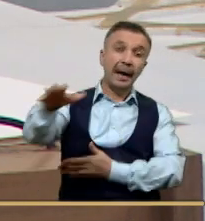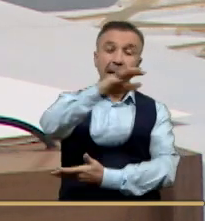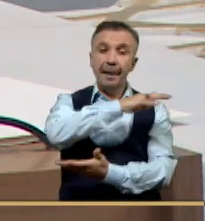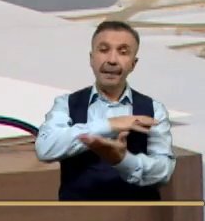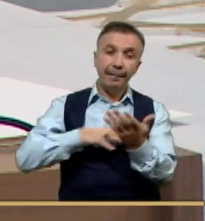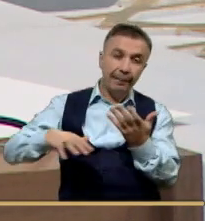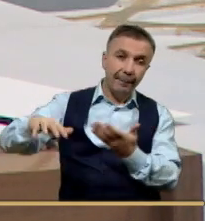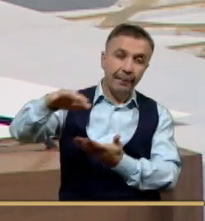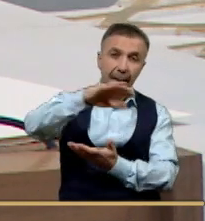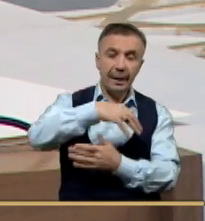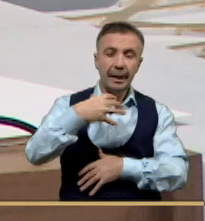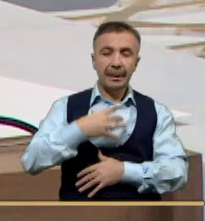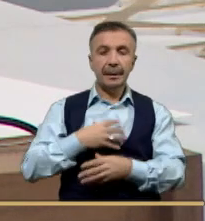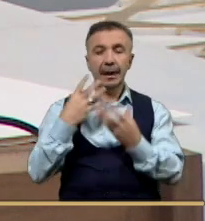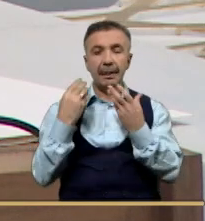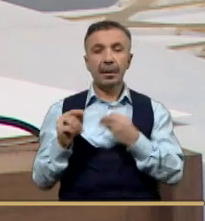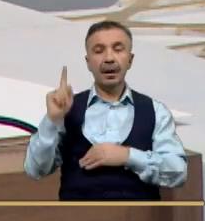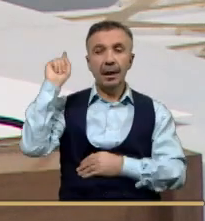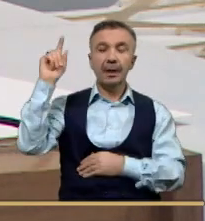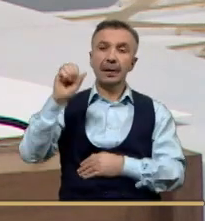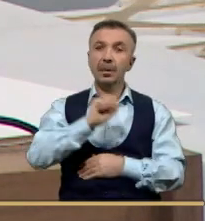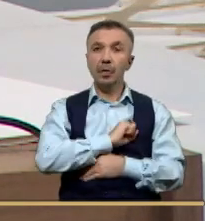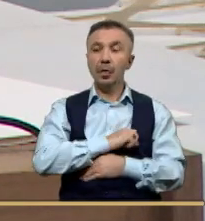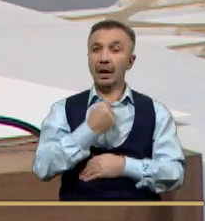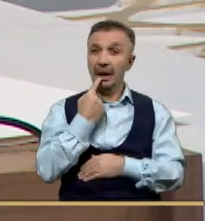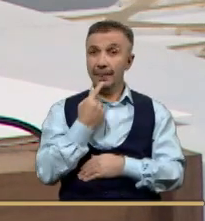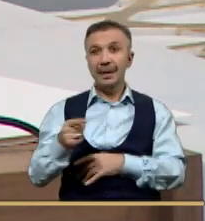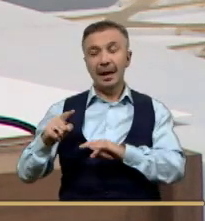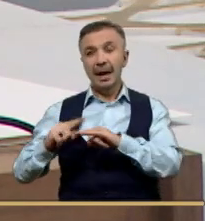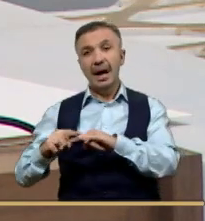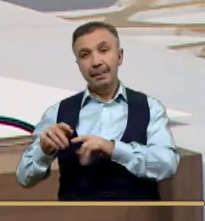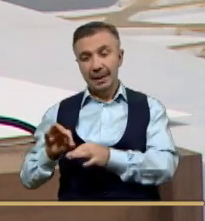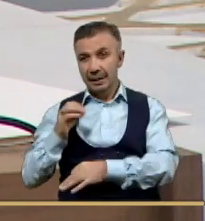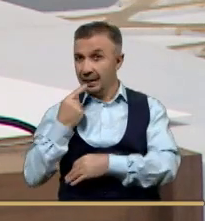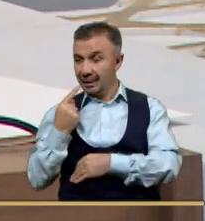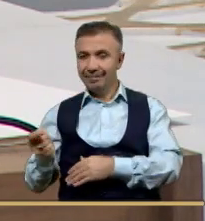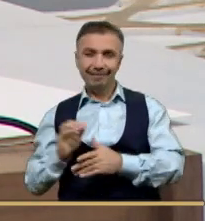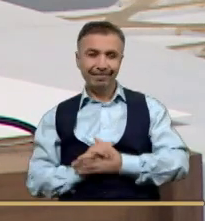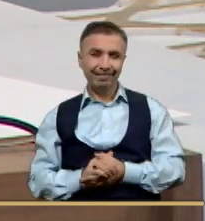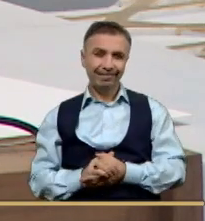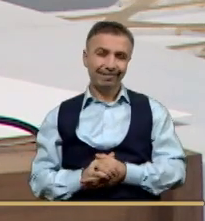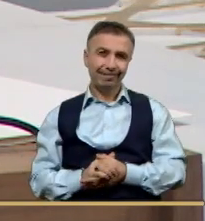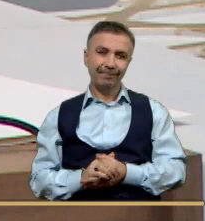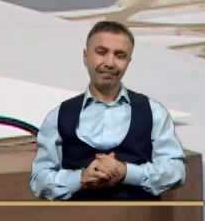Rabbi olan Allah'tan korkarım. Bütün mesele bu.